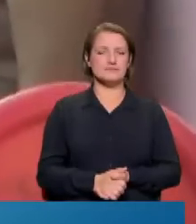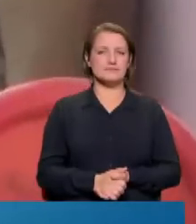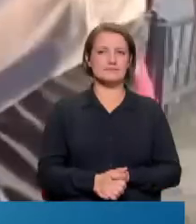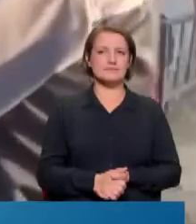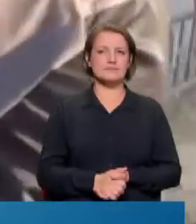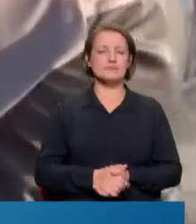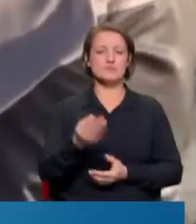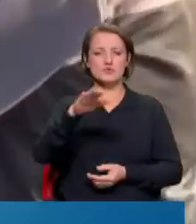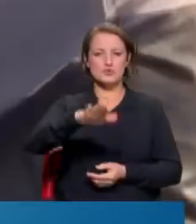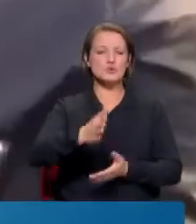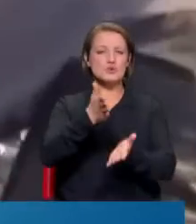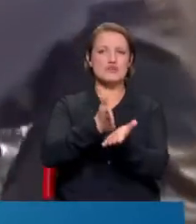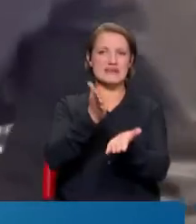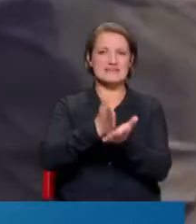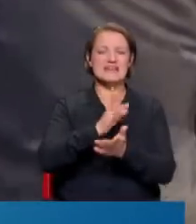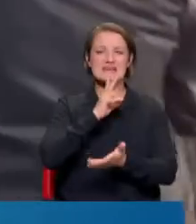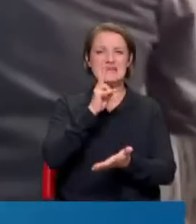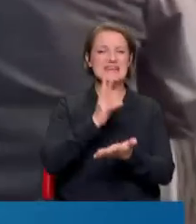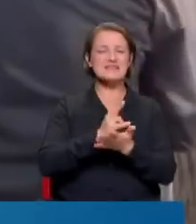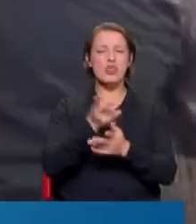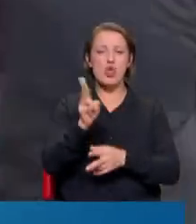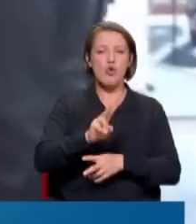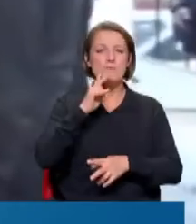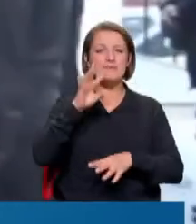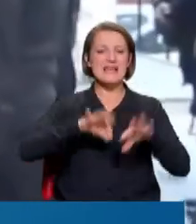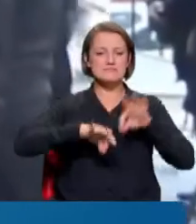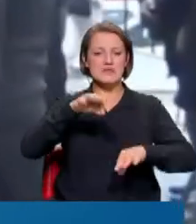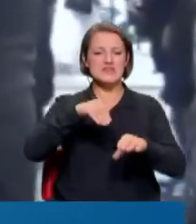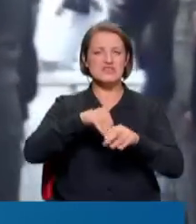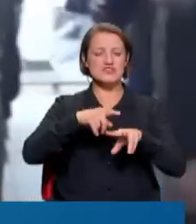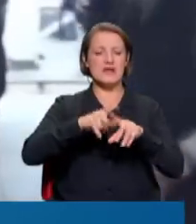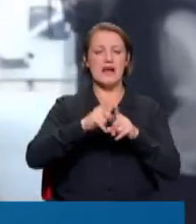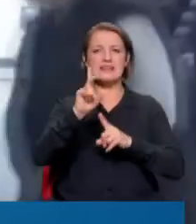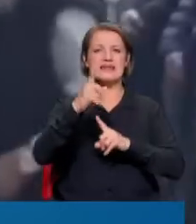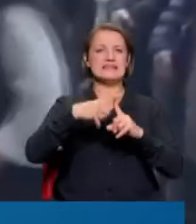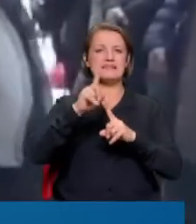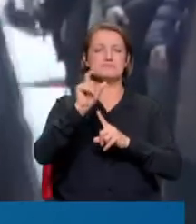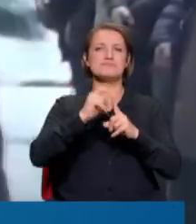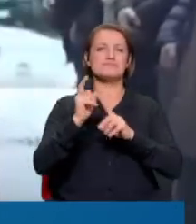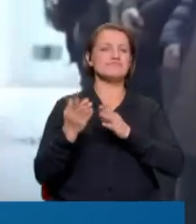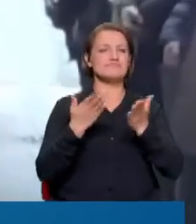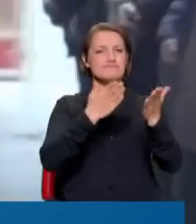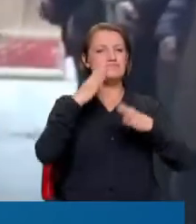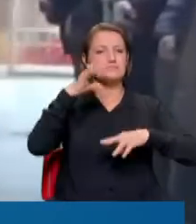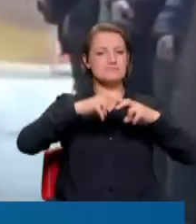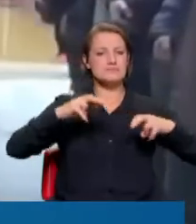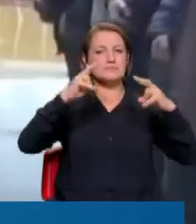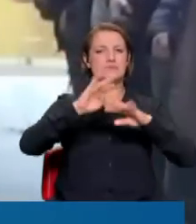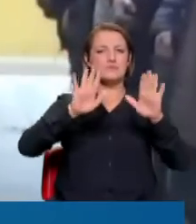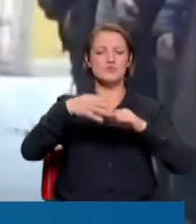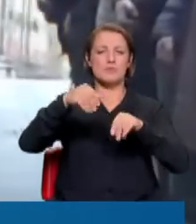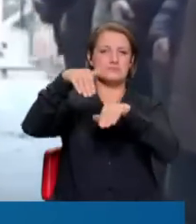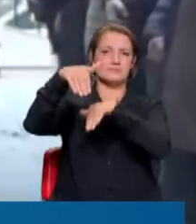küçük çocuğun cenazesi kesin ölüm sebebinin tespiti için adli tıp kurumuna kaldırıldı otopsinin ardından da Mehmet Sıddık